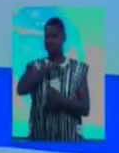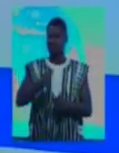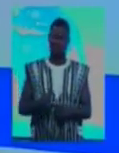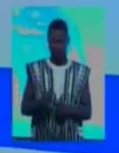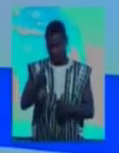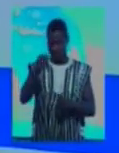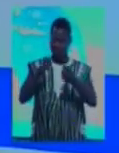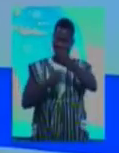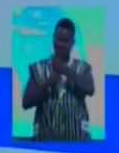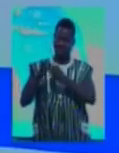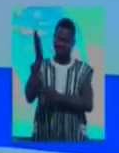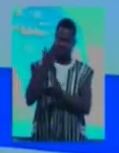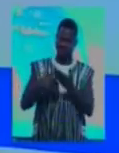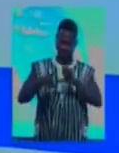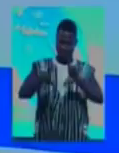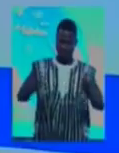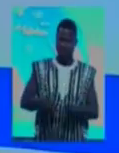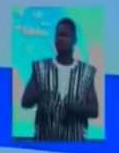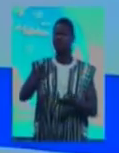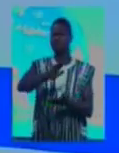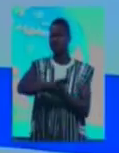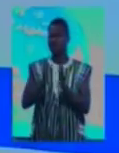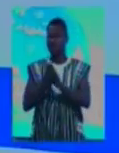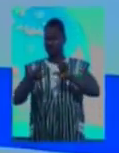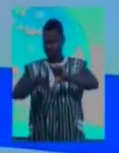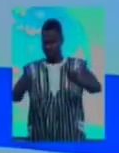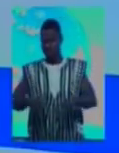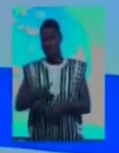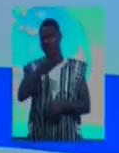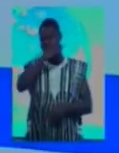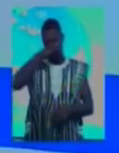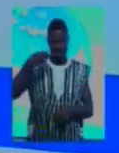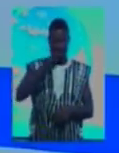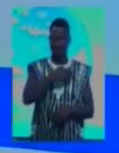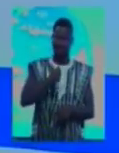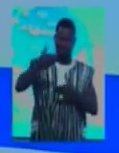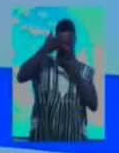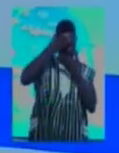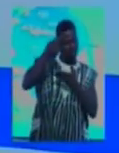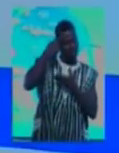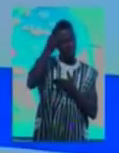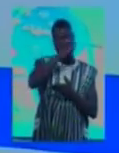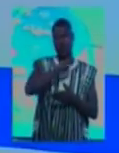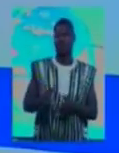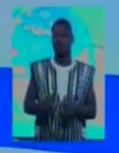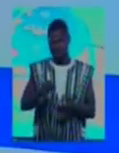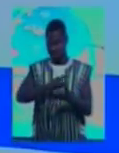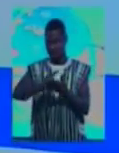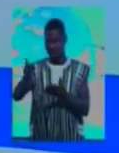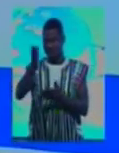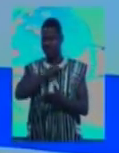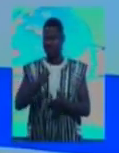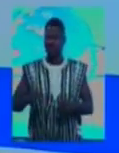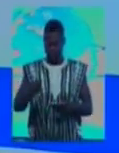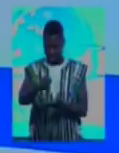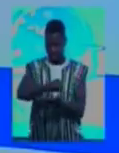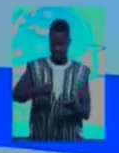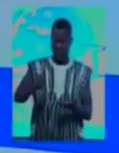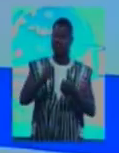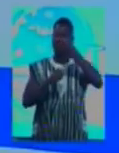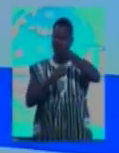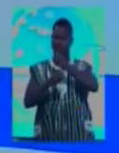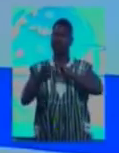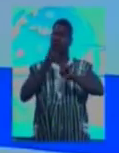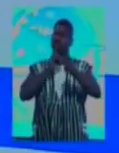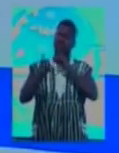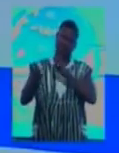certaines de ces aires sont devenues des nids des bandits et des terroristes. À l'occasion de la semaine des aires protégées, cette question sera largement discutée.